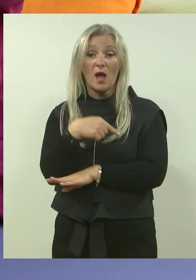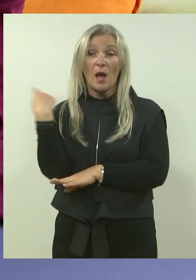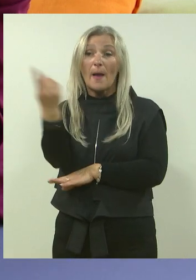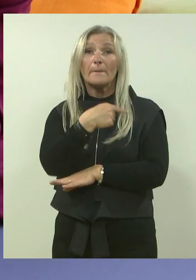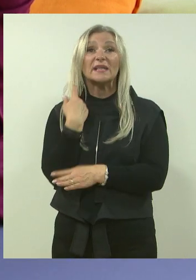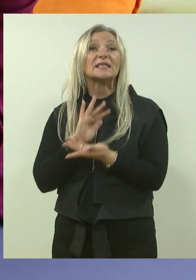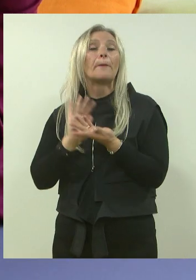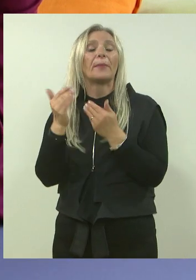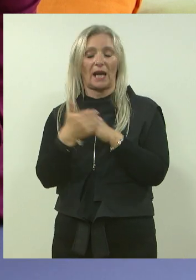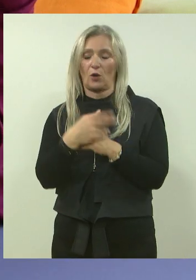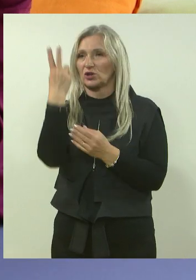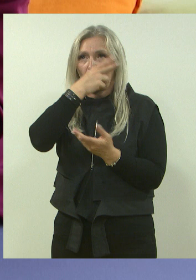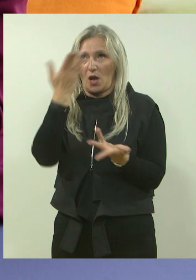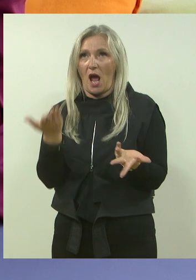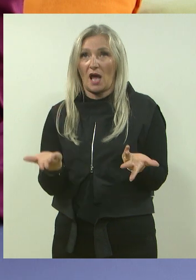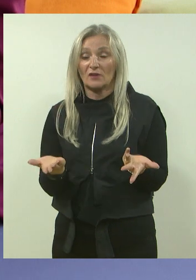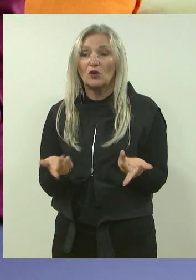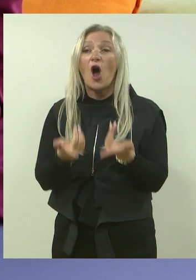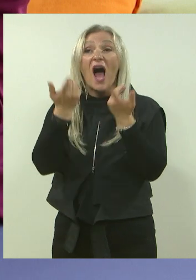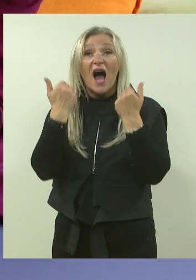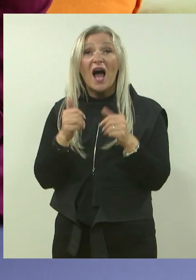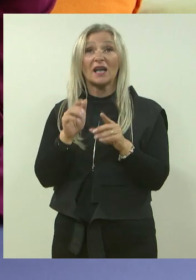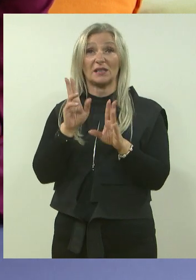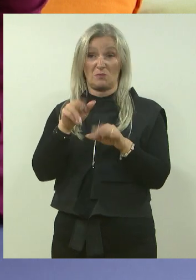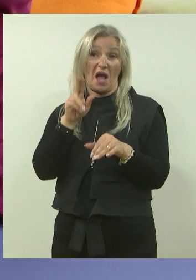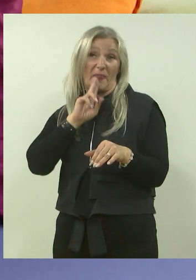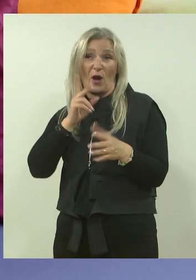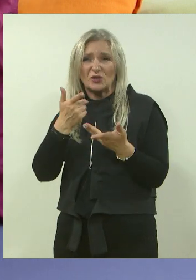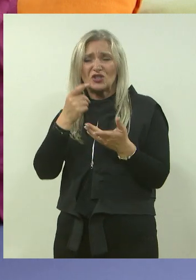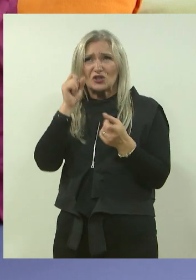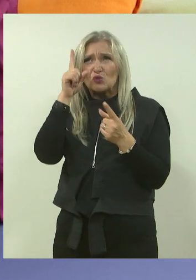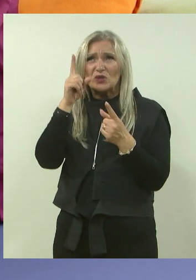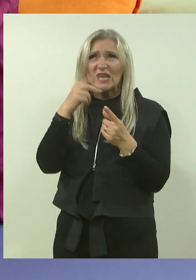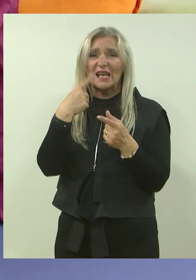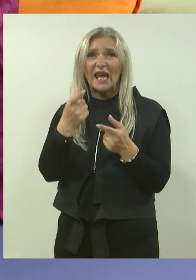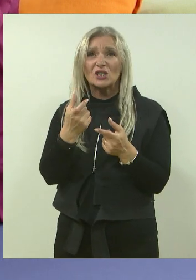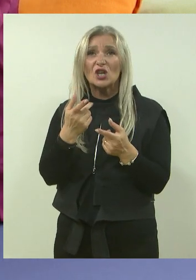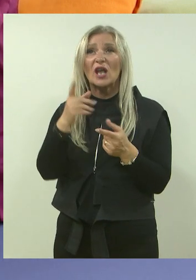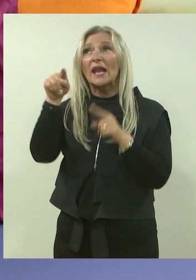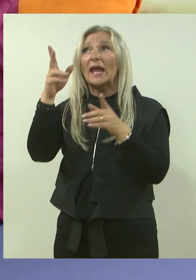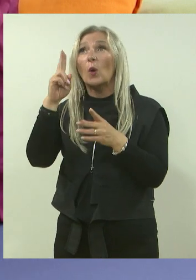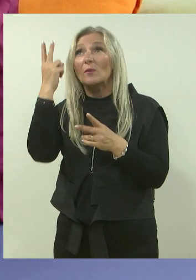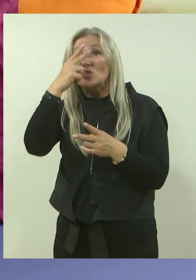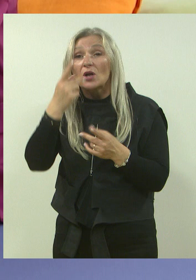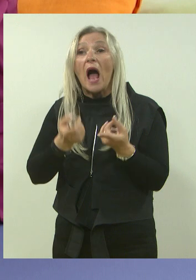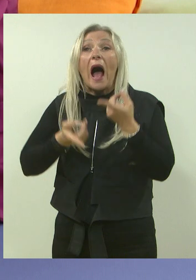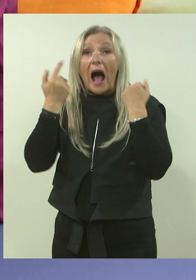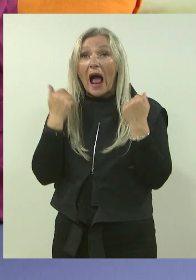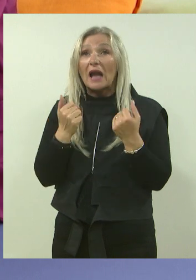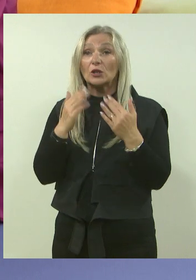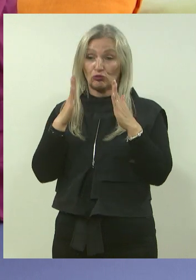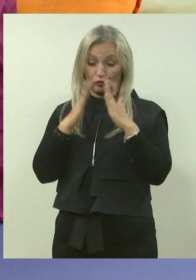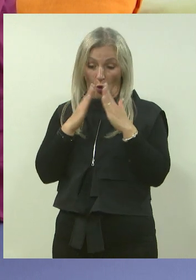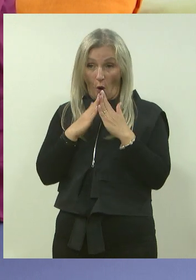se prilagodimo naravno negdje kad jesmo, ipak imamo i neke možda neobične riječi koje netko možda neće razumjeti, ali svakako